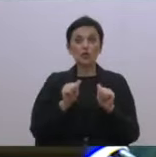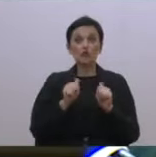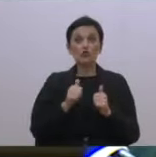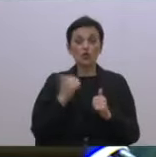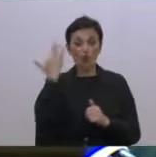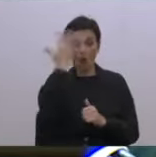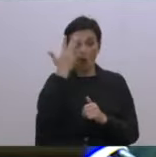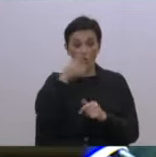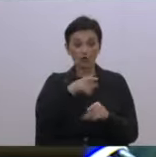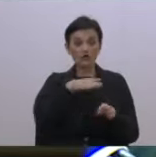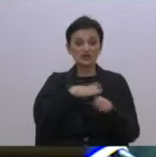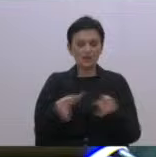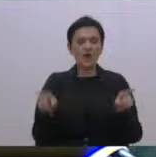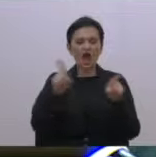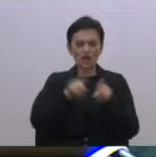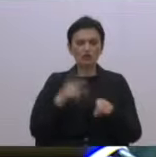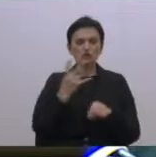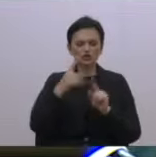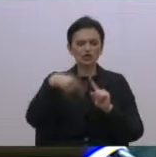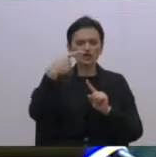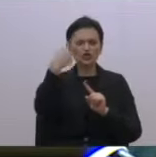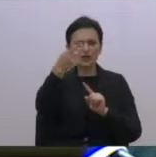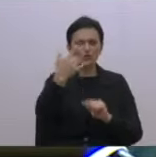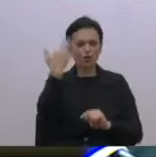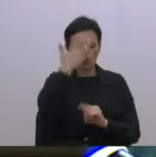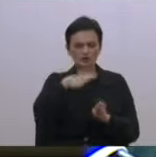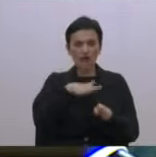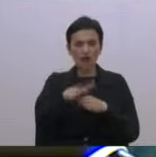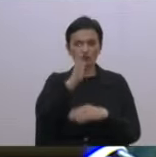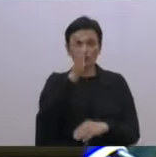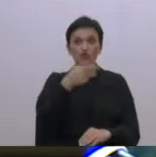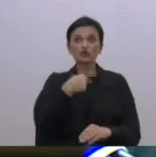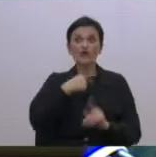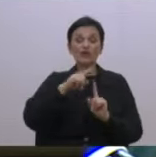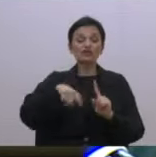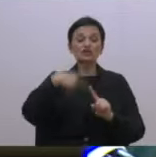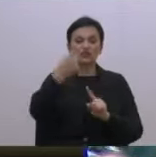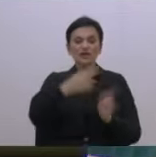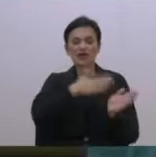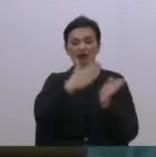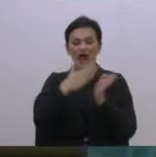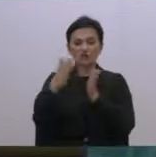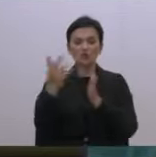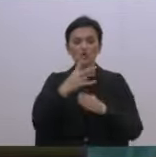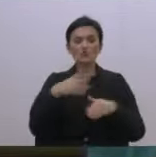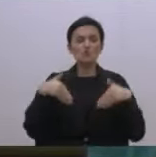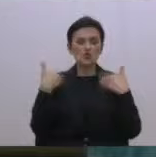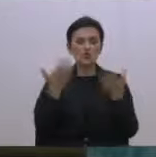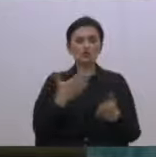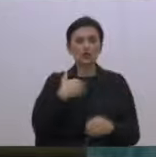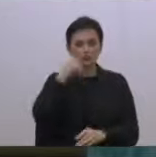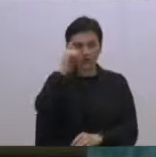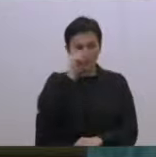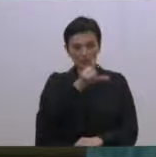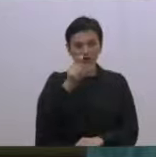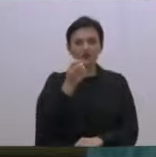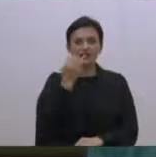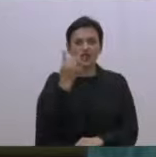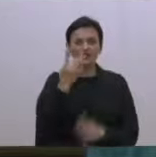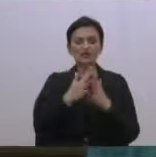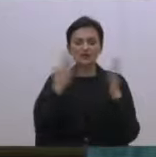ოცნებები აგვიხდინეს, ასე უნდა აგვიხდეს შემდეგი ოცნებები და ჩვენ უკვე შემდეგ ეტაპებზეც უნდა გავიდეთ. მიულოცოთ ჩვენ ბიჭებს კიდევ ერთხელ დიდი მადლობა